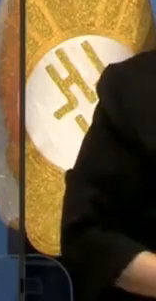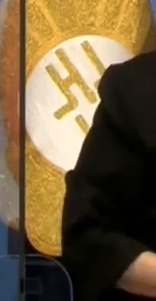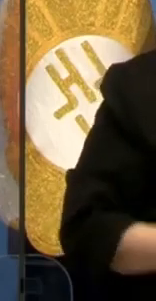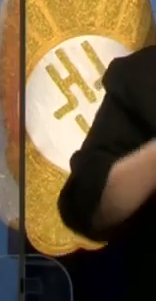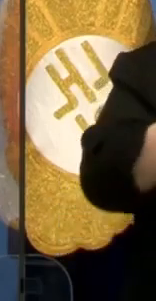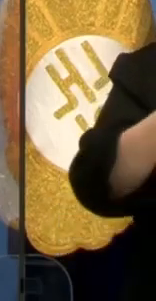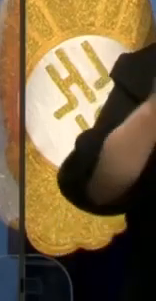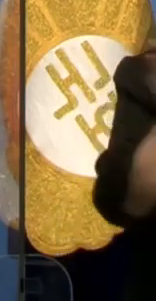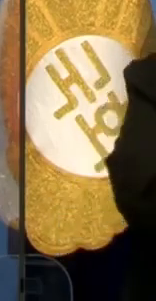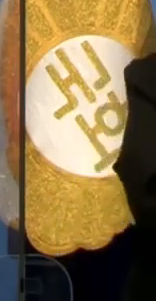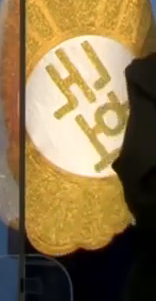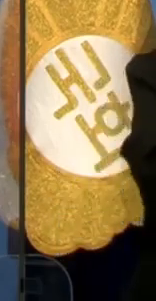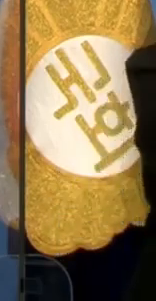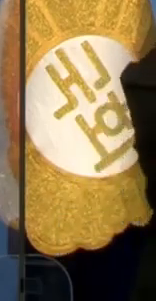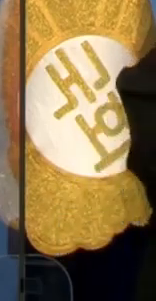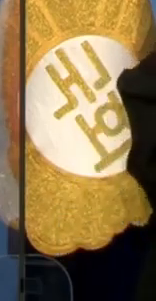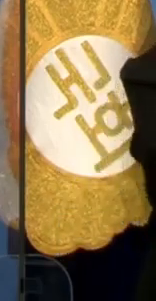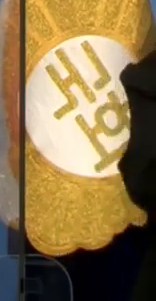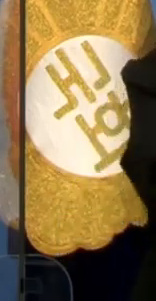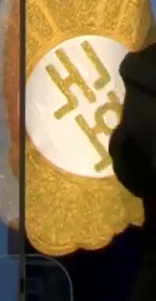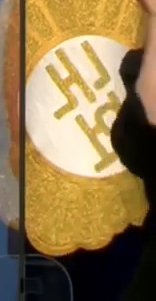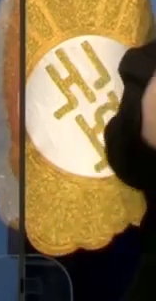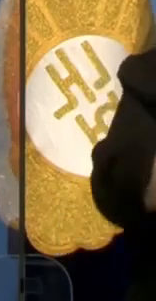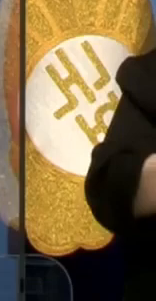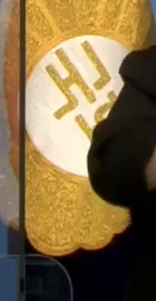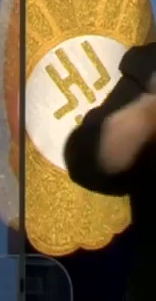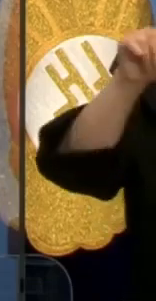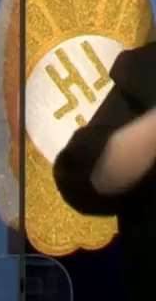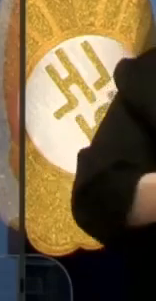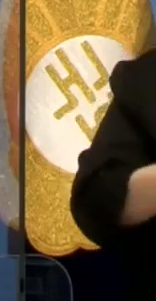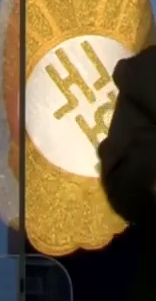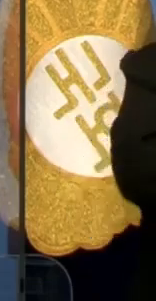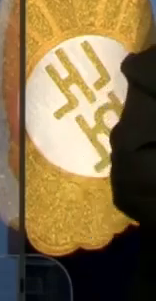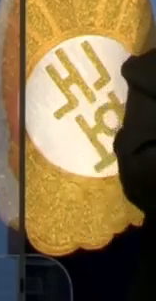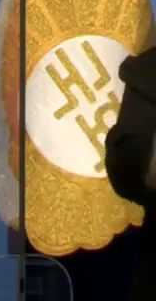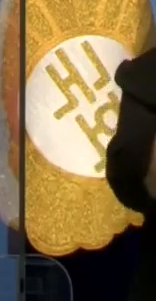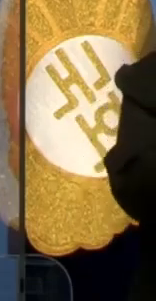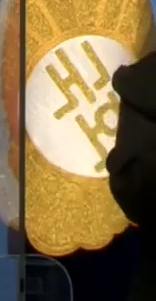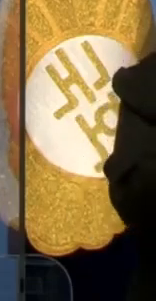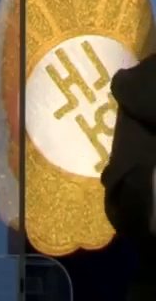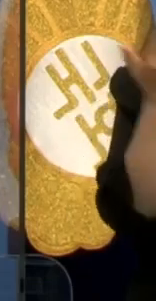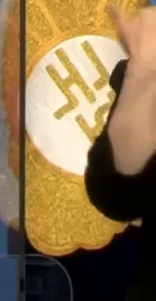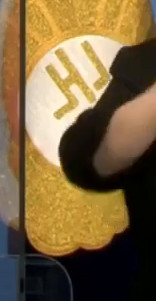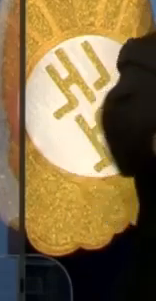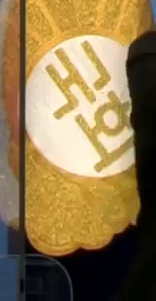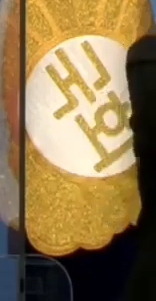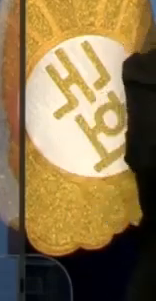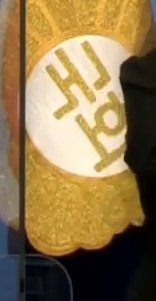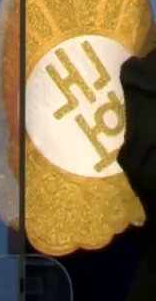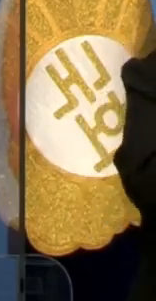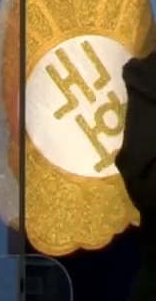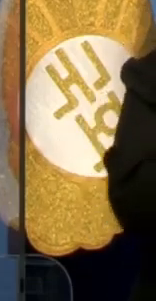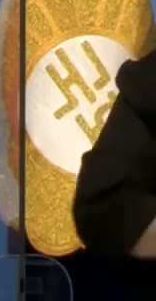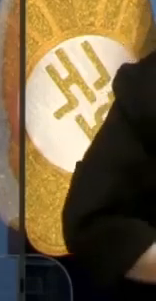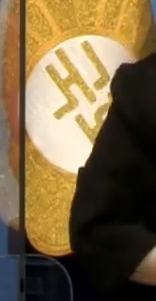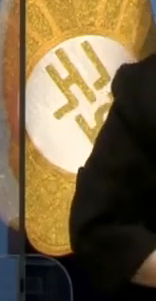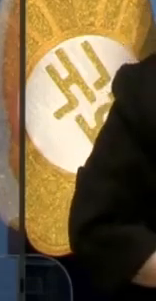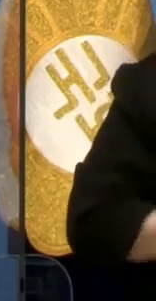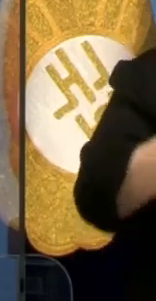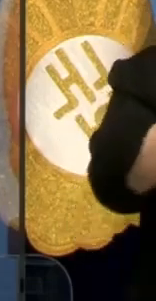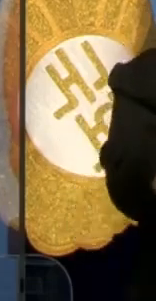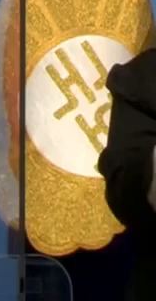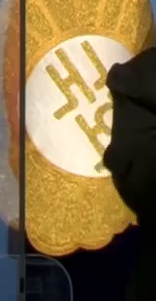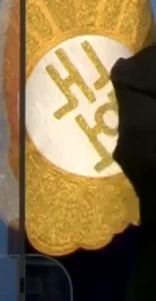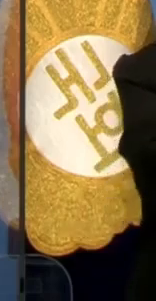일제로부터 해방된 지 70년이 넘었는데 친일파가 어디 있습니까? 주변을 한번 둘러보십시오. 있다면